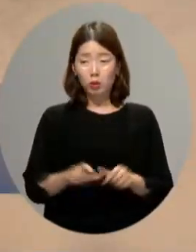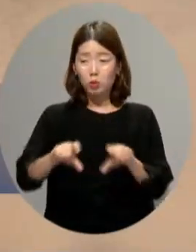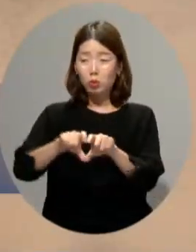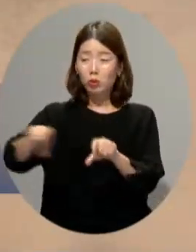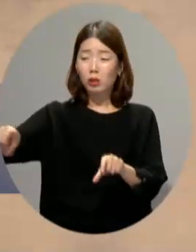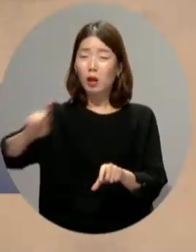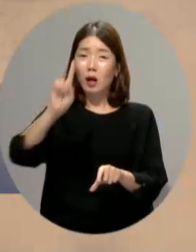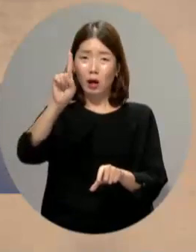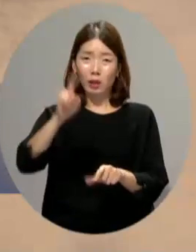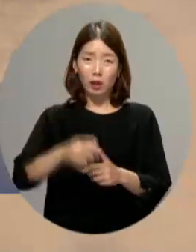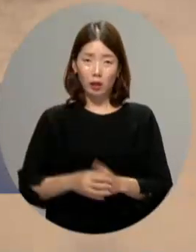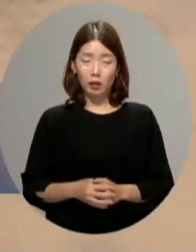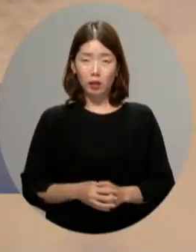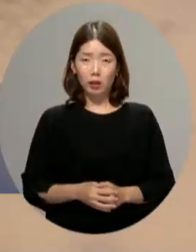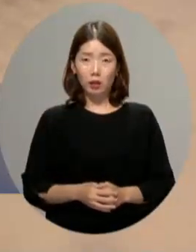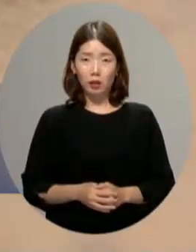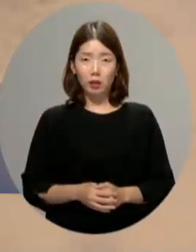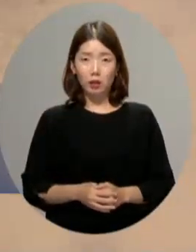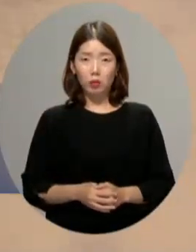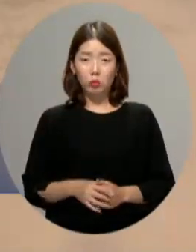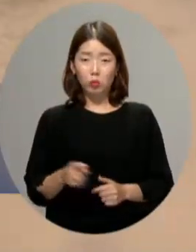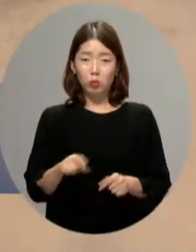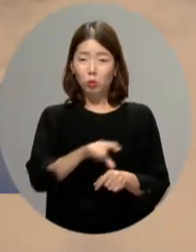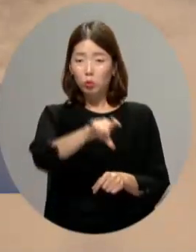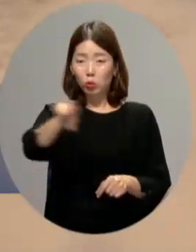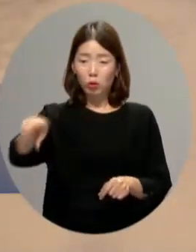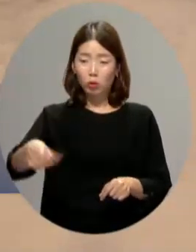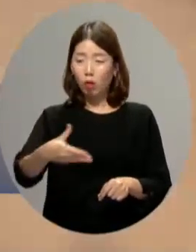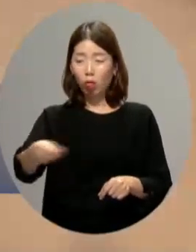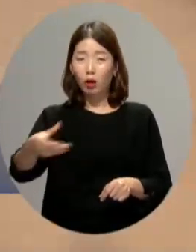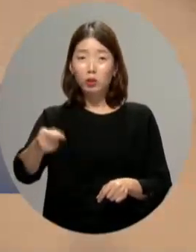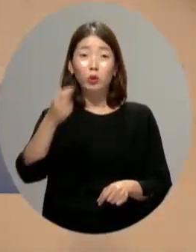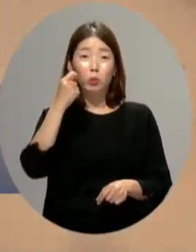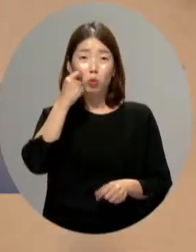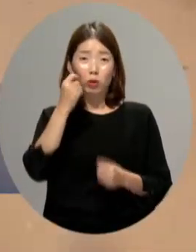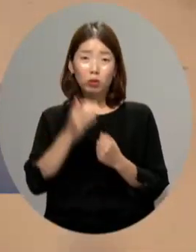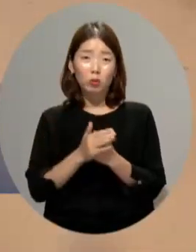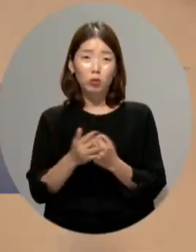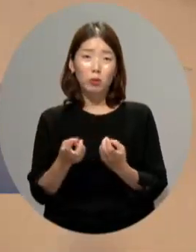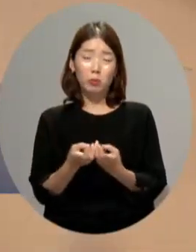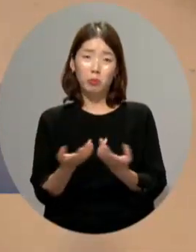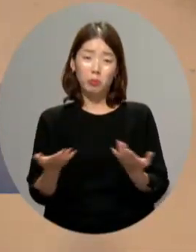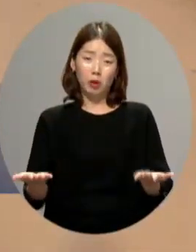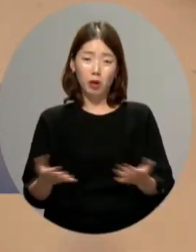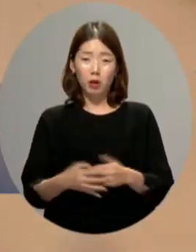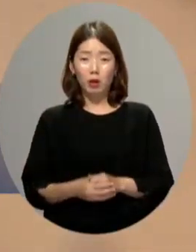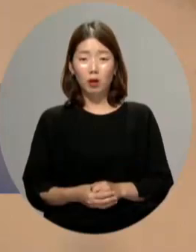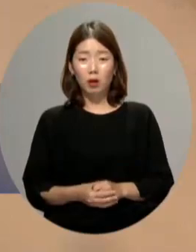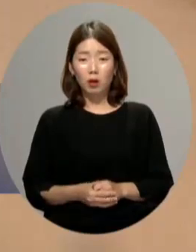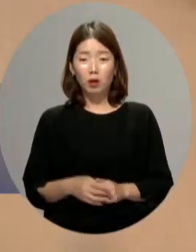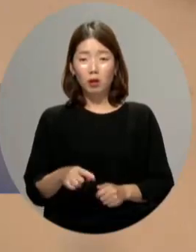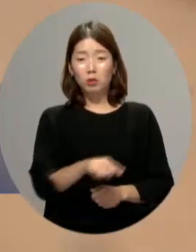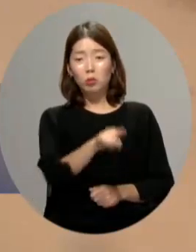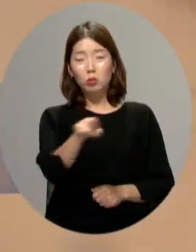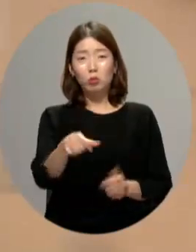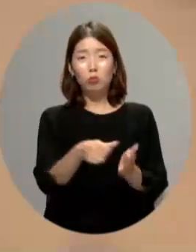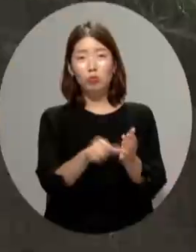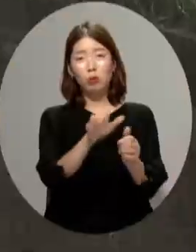하나거든요. 배수로가. 어차피 저쪽에서 안 나가니까 막막하죠. 장물은 들어있고 참